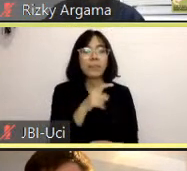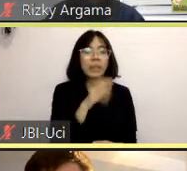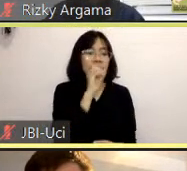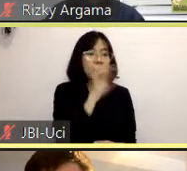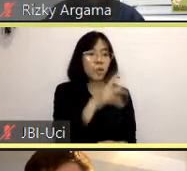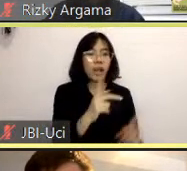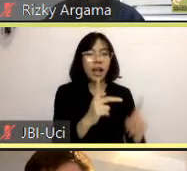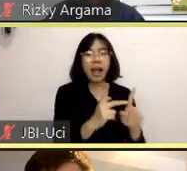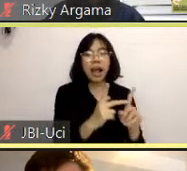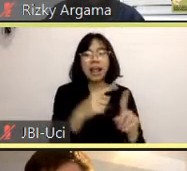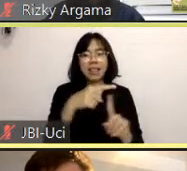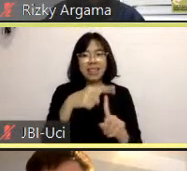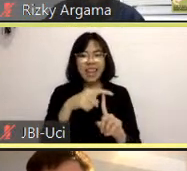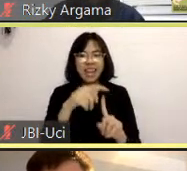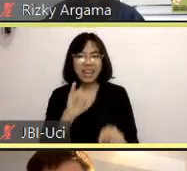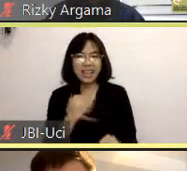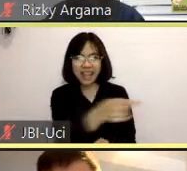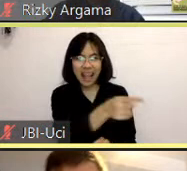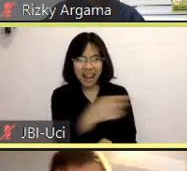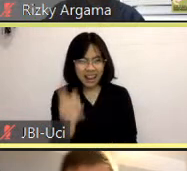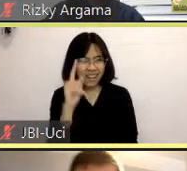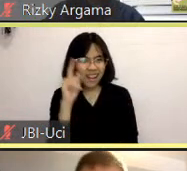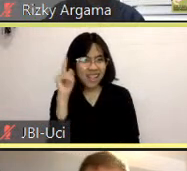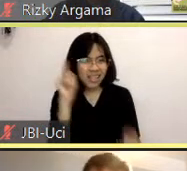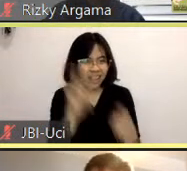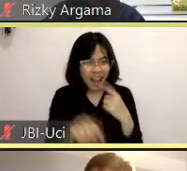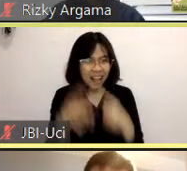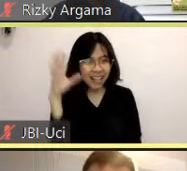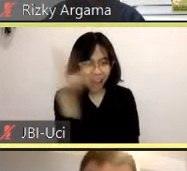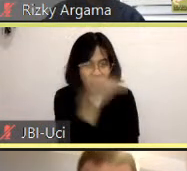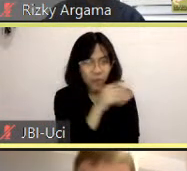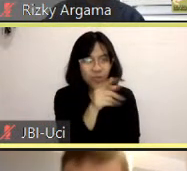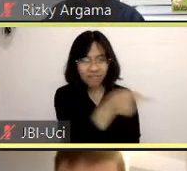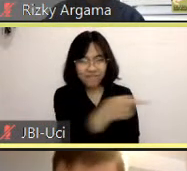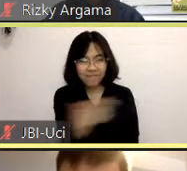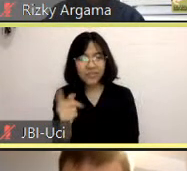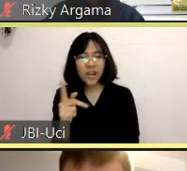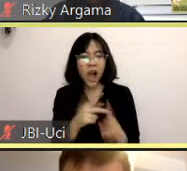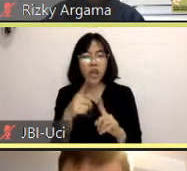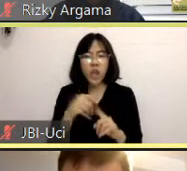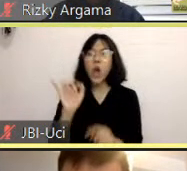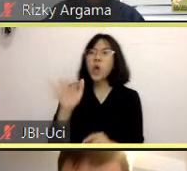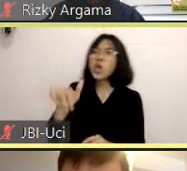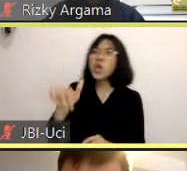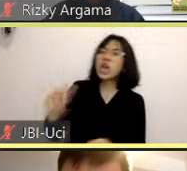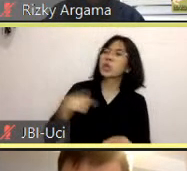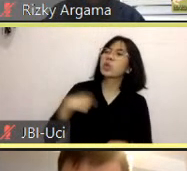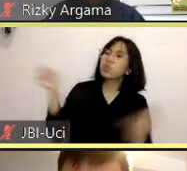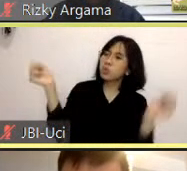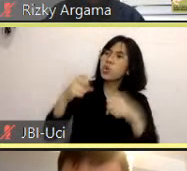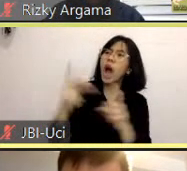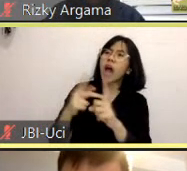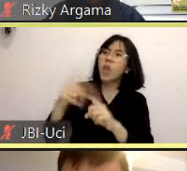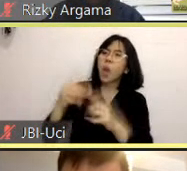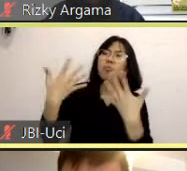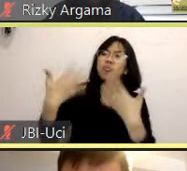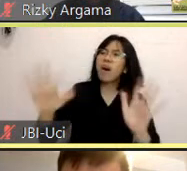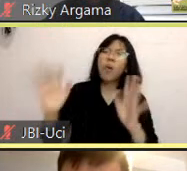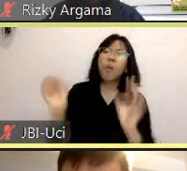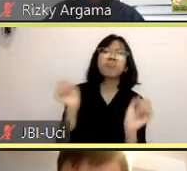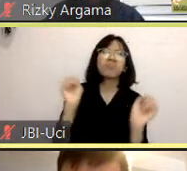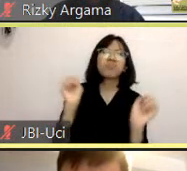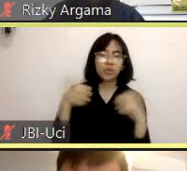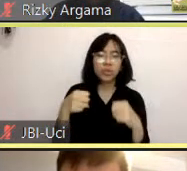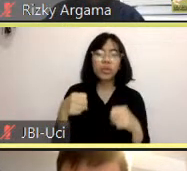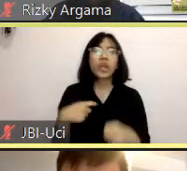semua mungkin familiar gitu, ya. Dan akan banyak sekali orang mungkin yang, oh ya setuju itu dibubarkan dan seterusnya. Tapi ketika saya